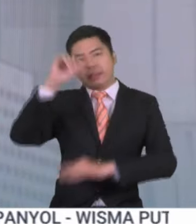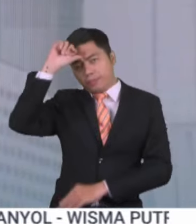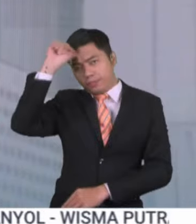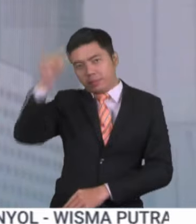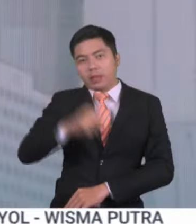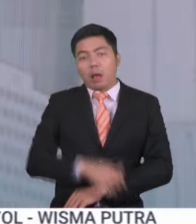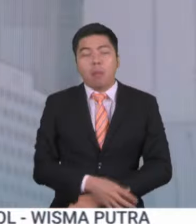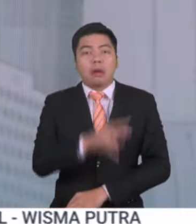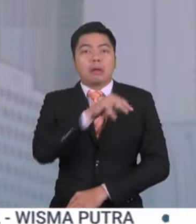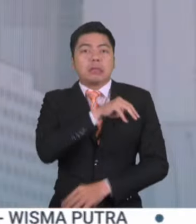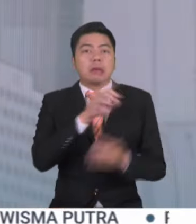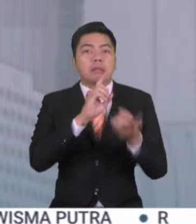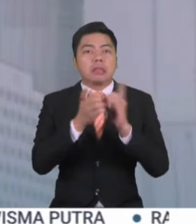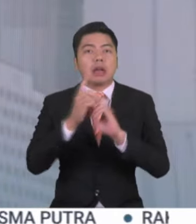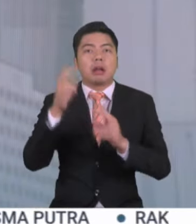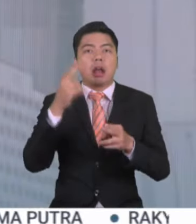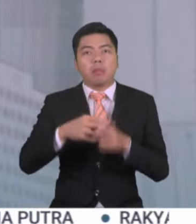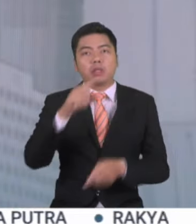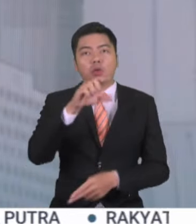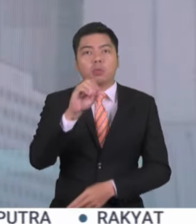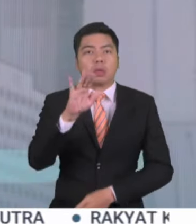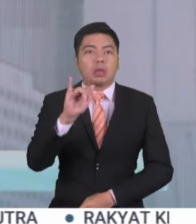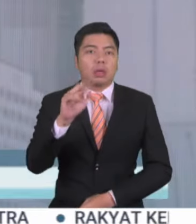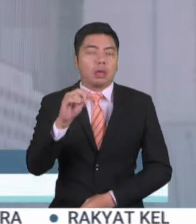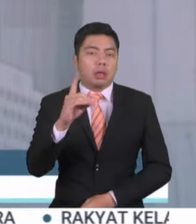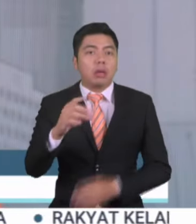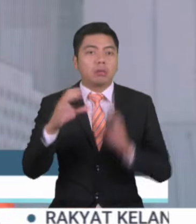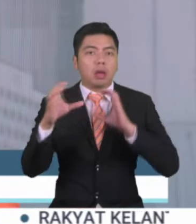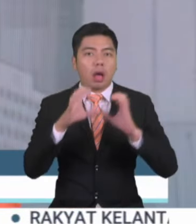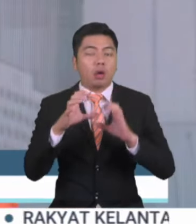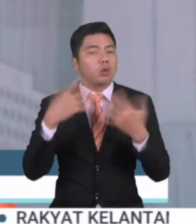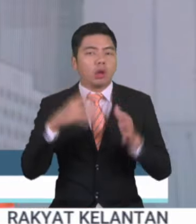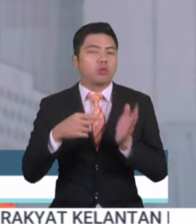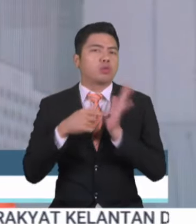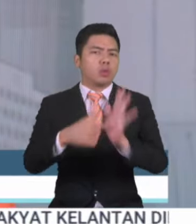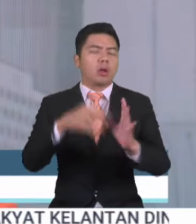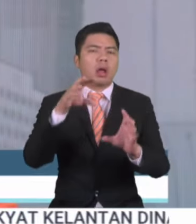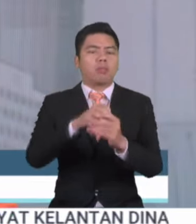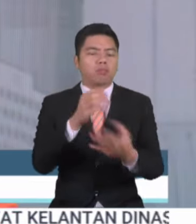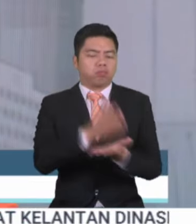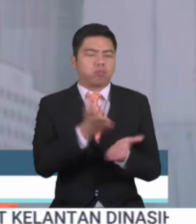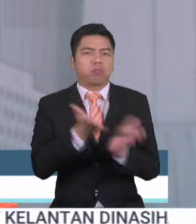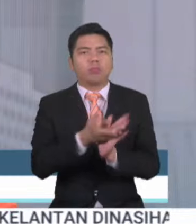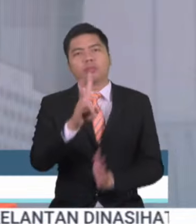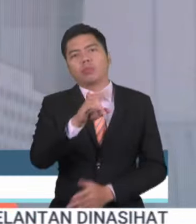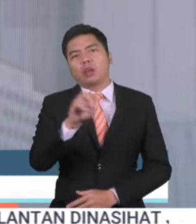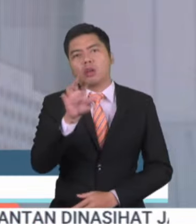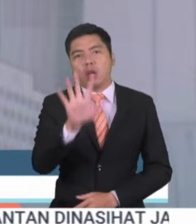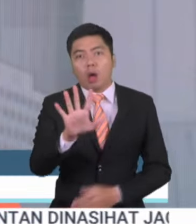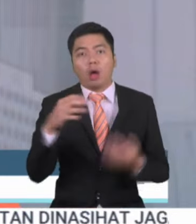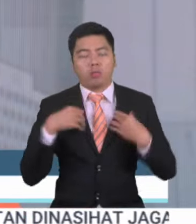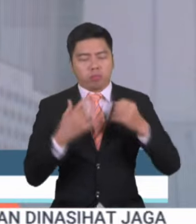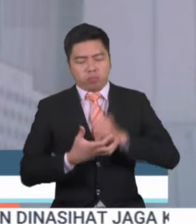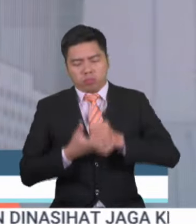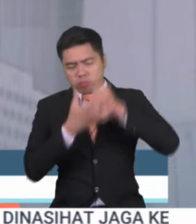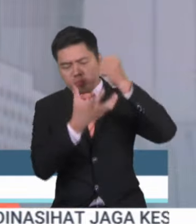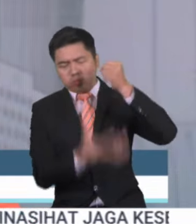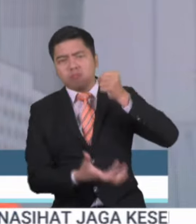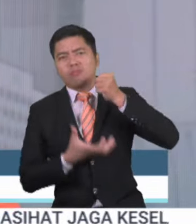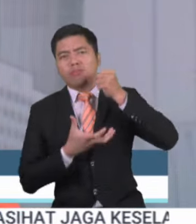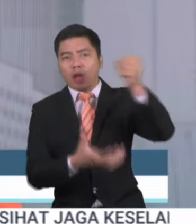India. Menteri Digital Gobin Singh Deo berkata, ia dibuktikan menerusi belanjawan 2025 yang turut memperuntukkan